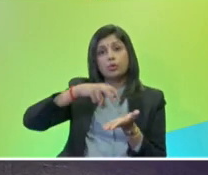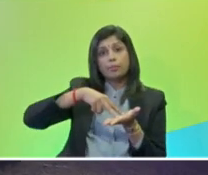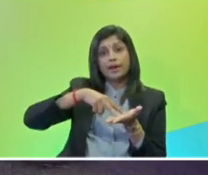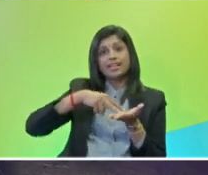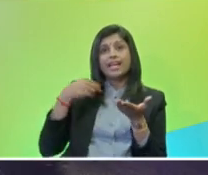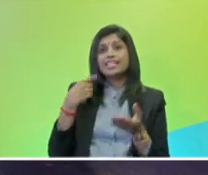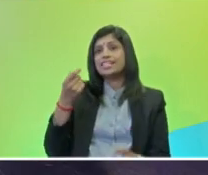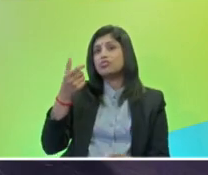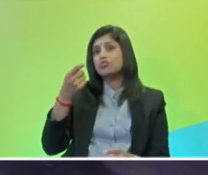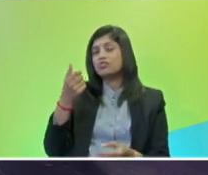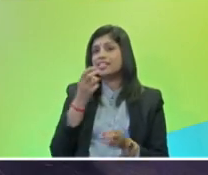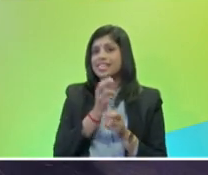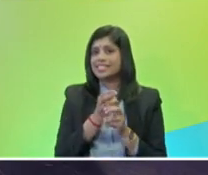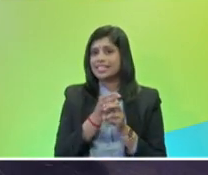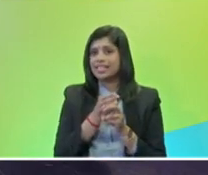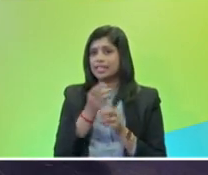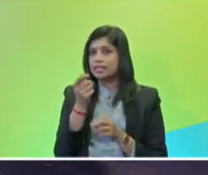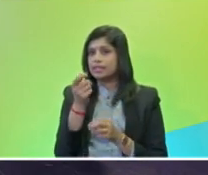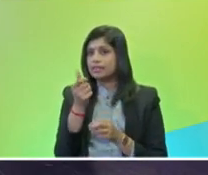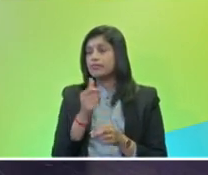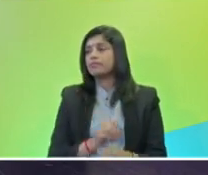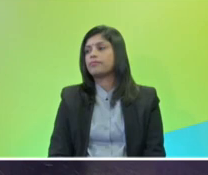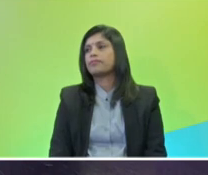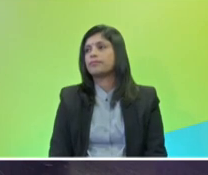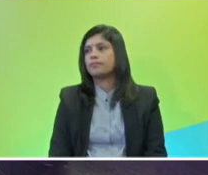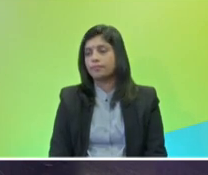ke depan sebelah kaki